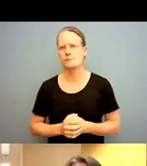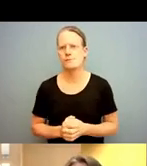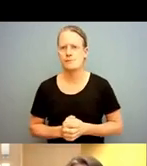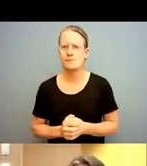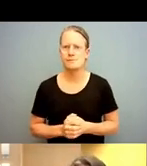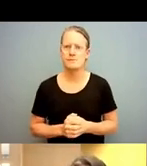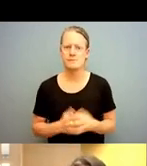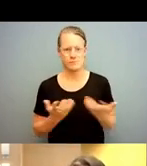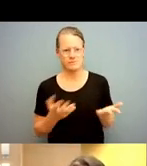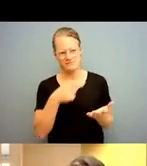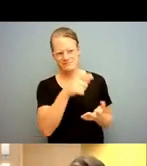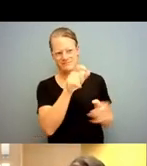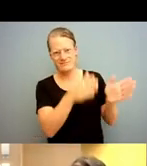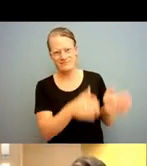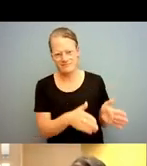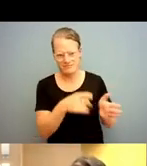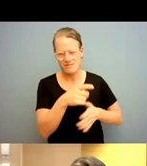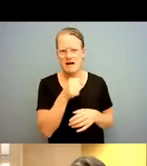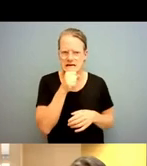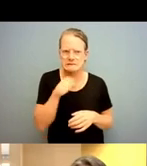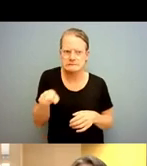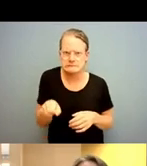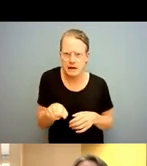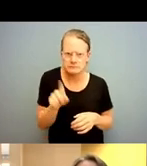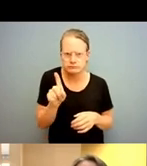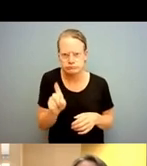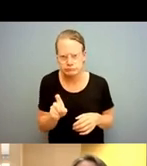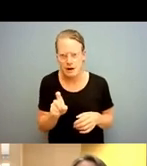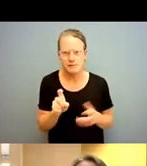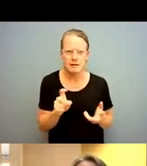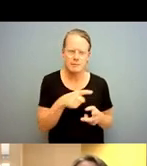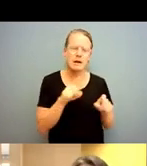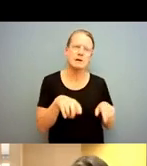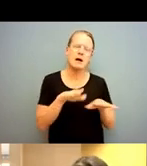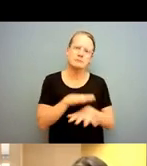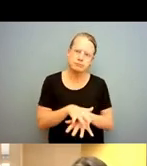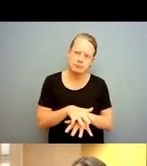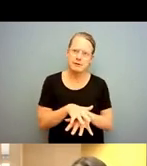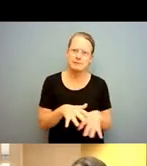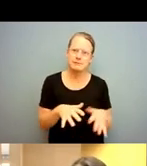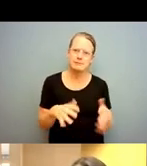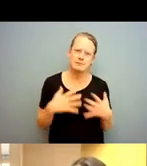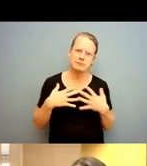Tanin lähe tehalas ahte, mi tiehti olmo ällin historia.